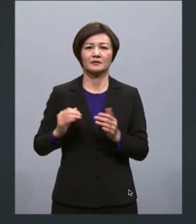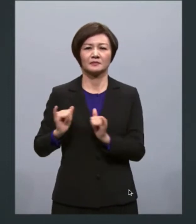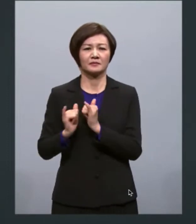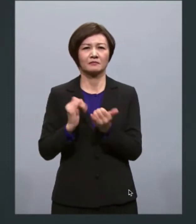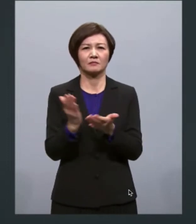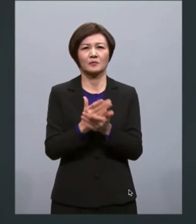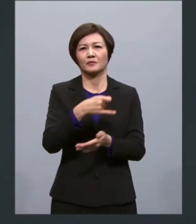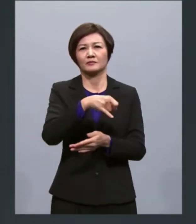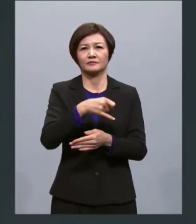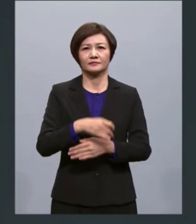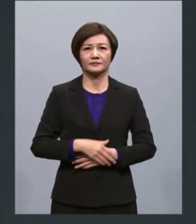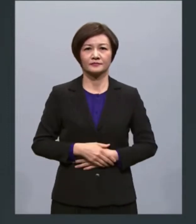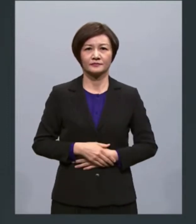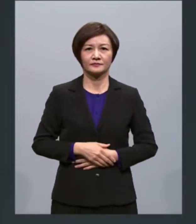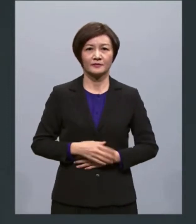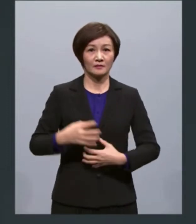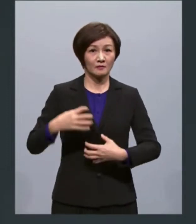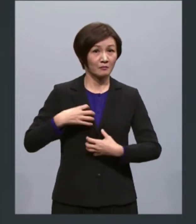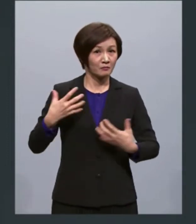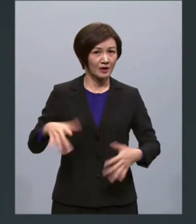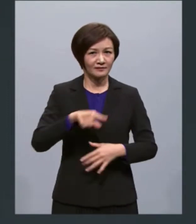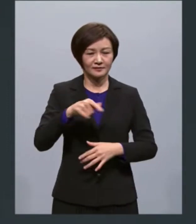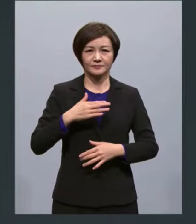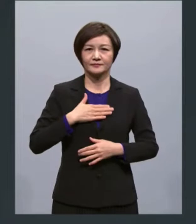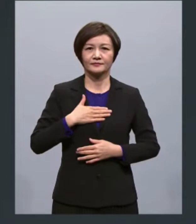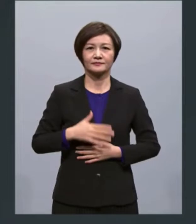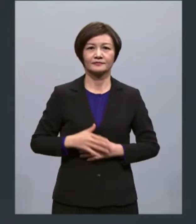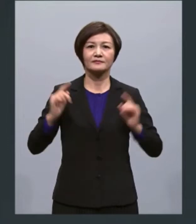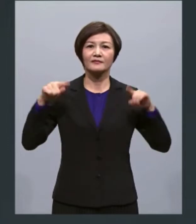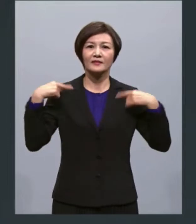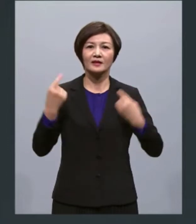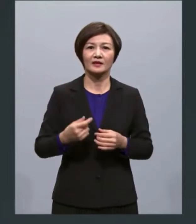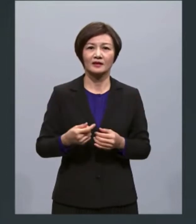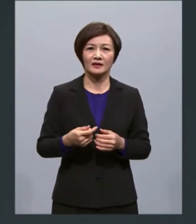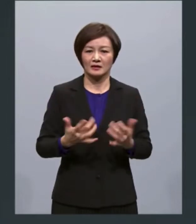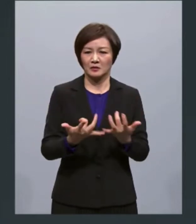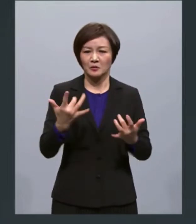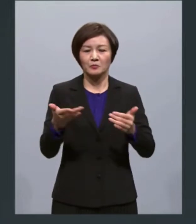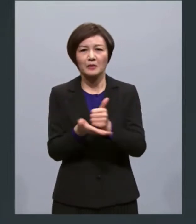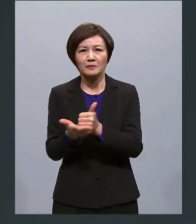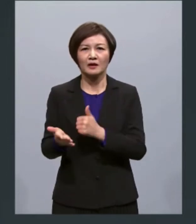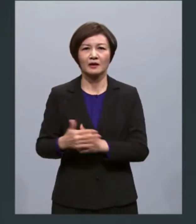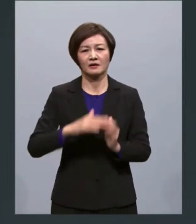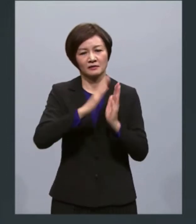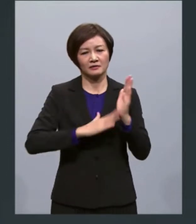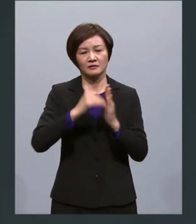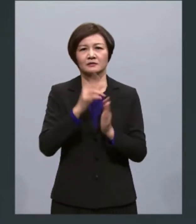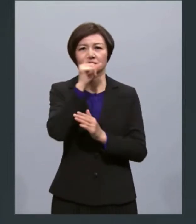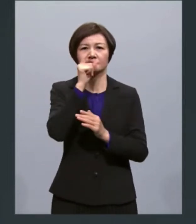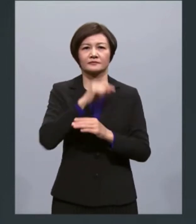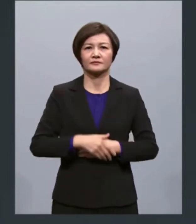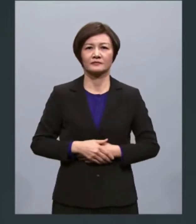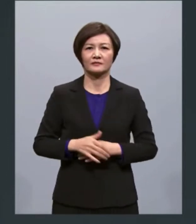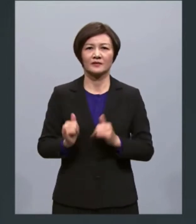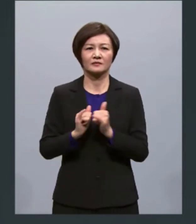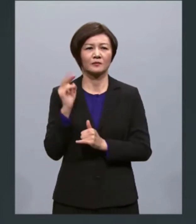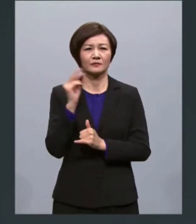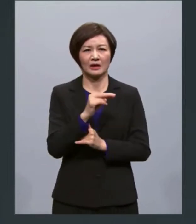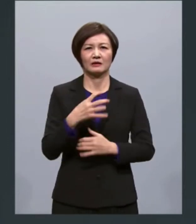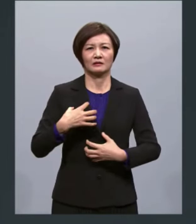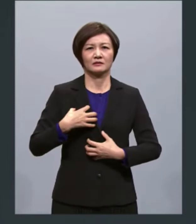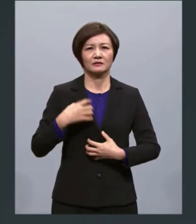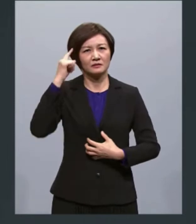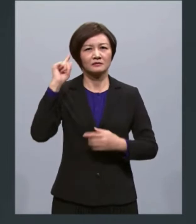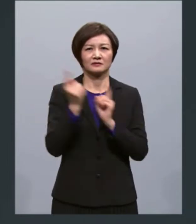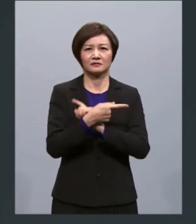评，有当过兵的人都知道，我们常常在割草，还有汽油漆，所以很多人会把当兵视为是